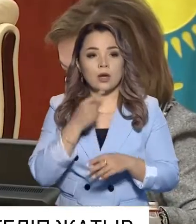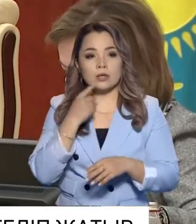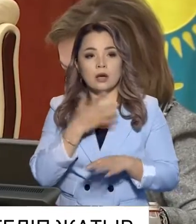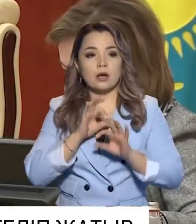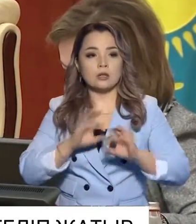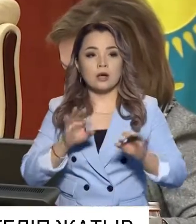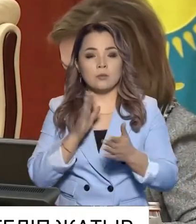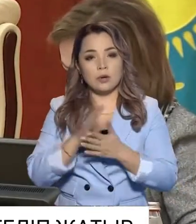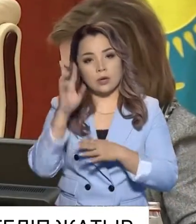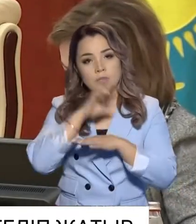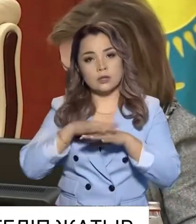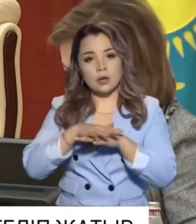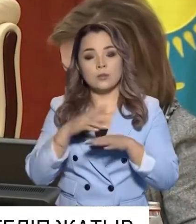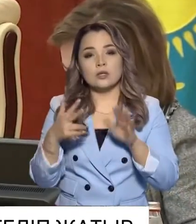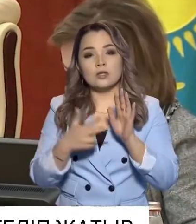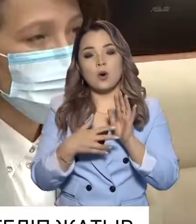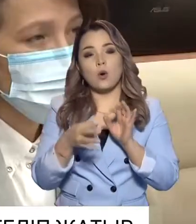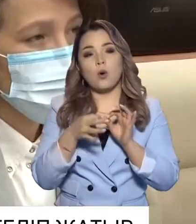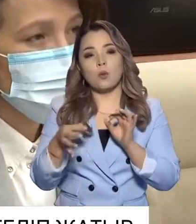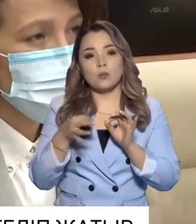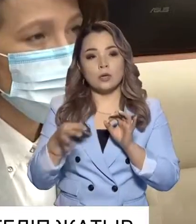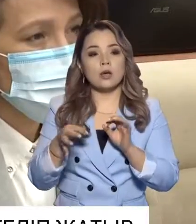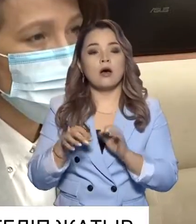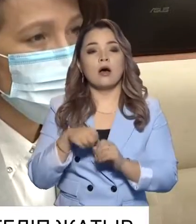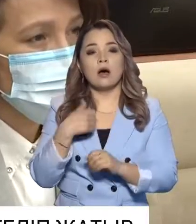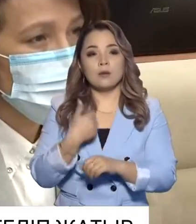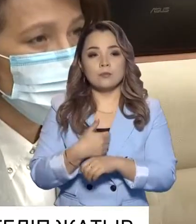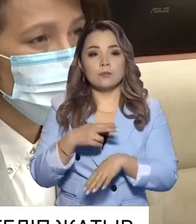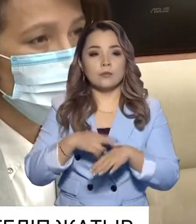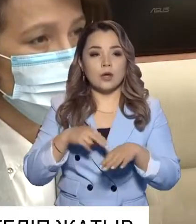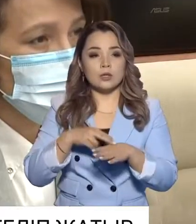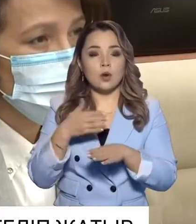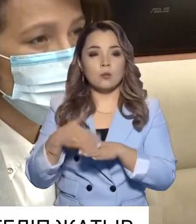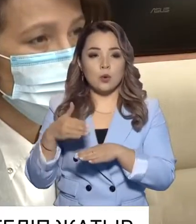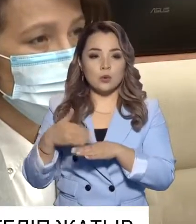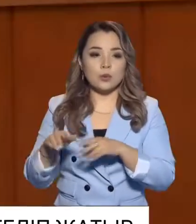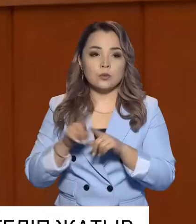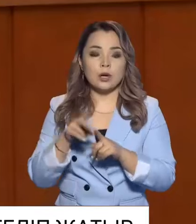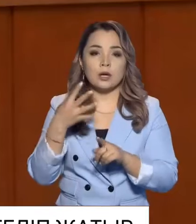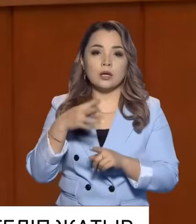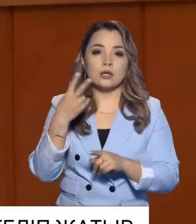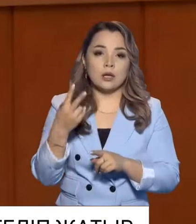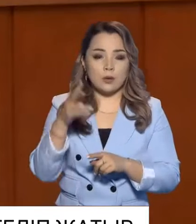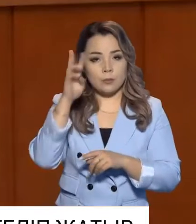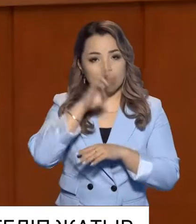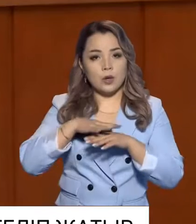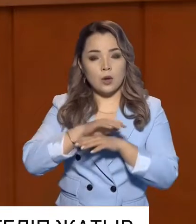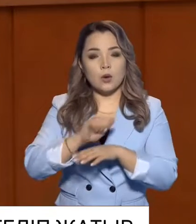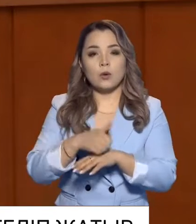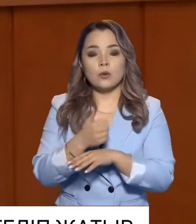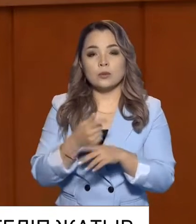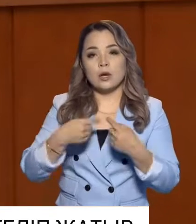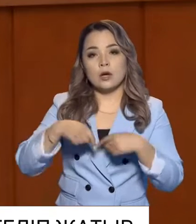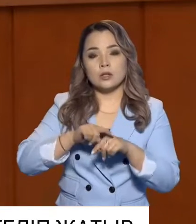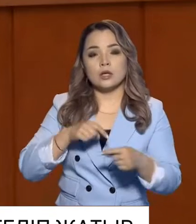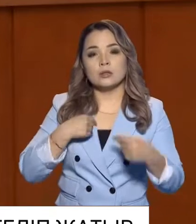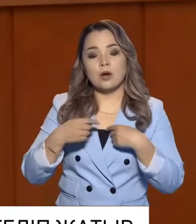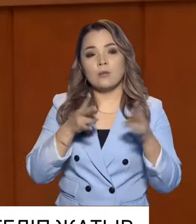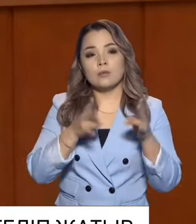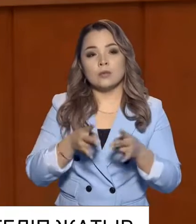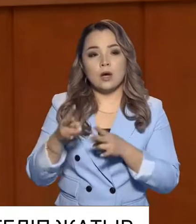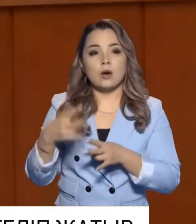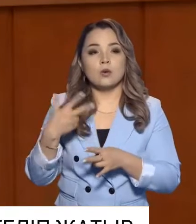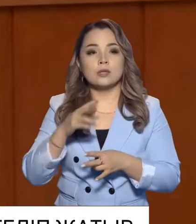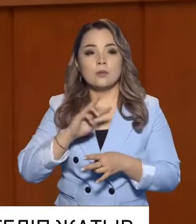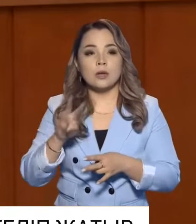баяндады. Еліміздің 8 облысында әкімдік, полиция бөлімшелері секілді 42 мемлекеттік орган зардап шеккен. Шығын 30